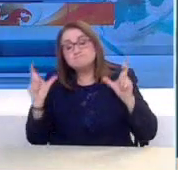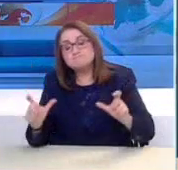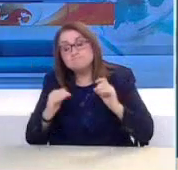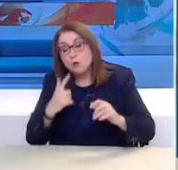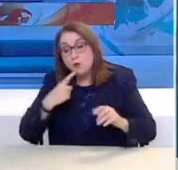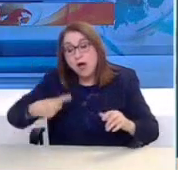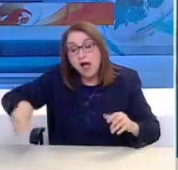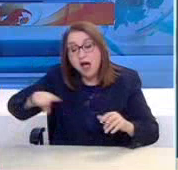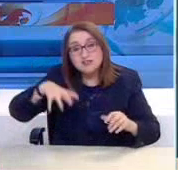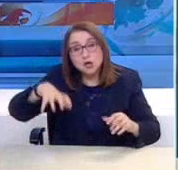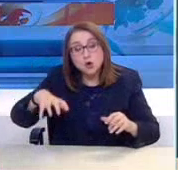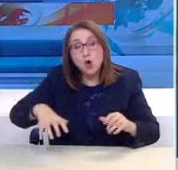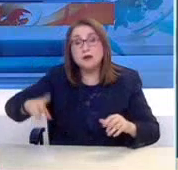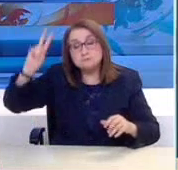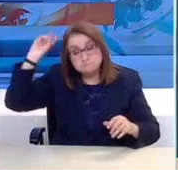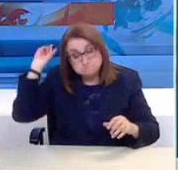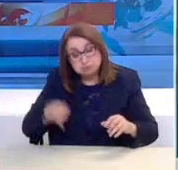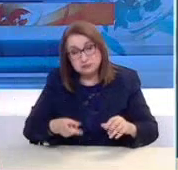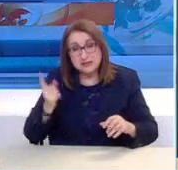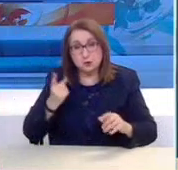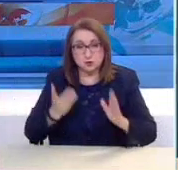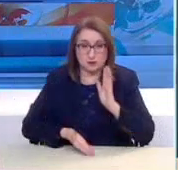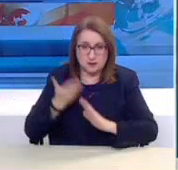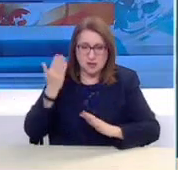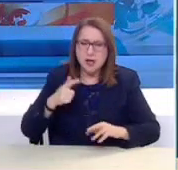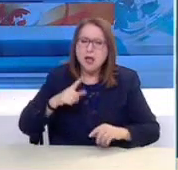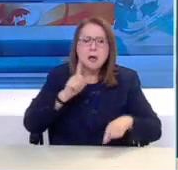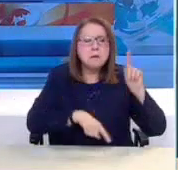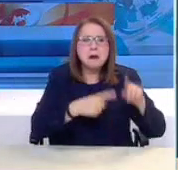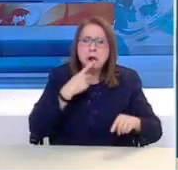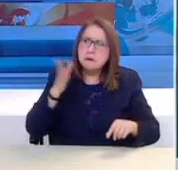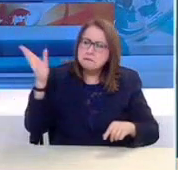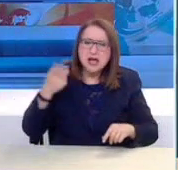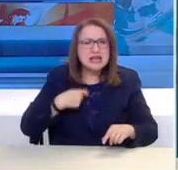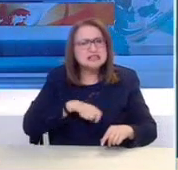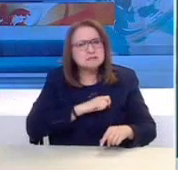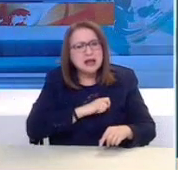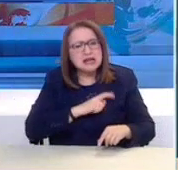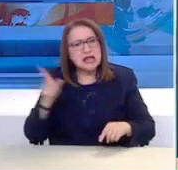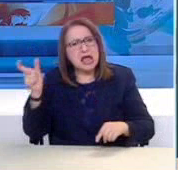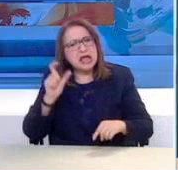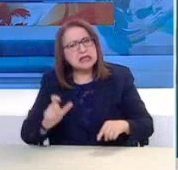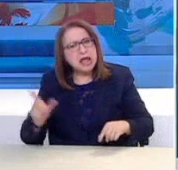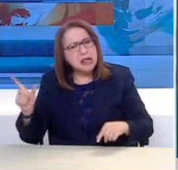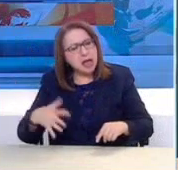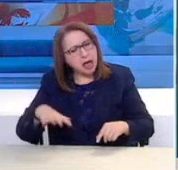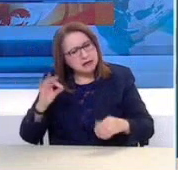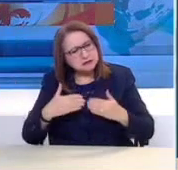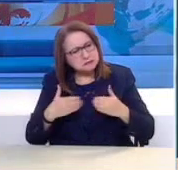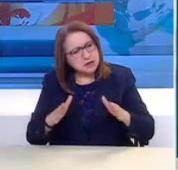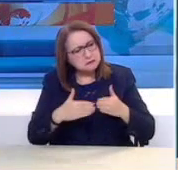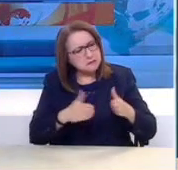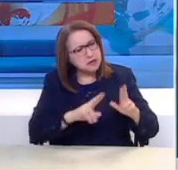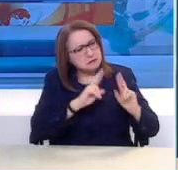Αναρωτιόνται κάποιοι γιατί κάποιες χώρες όπως η Ιταλία, η Ισπανία που έχουν χτυπηθεί πιο πολύ ανοίγουν σταδιακά και εμείς πάμε πιο αργά. Δεν πρέπει